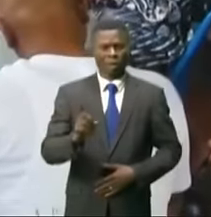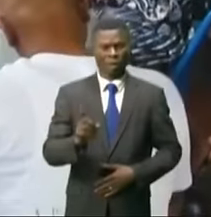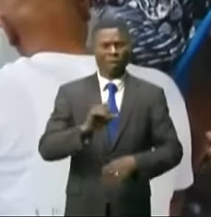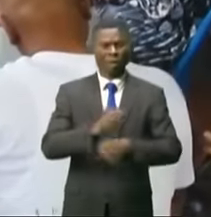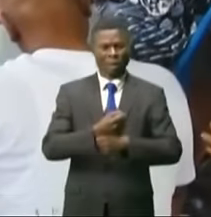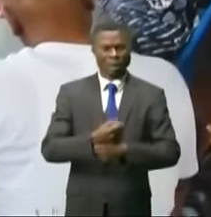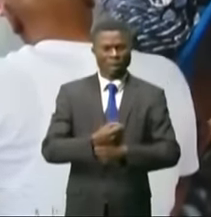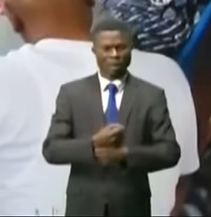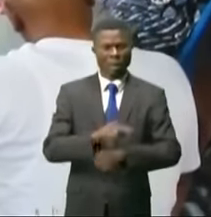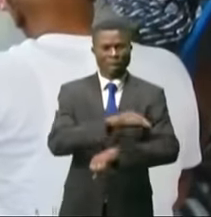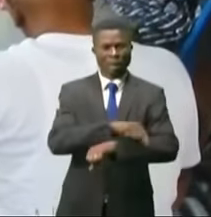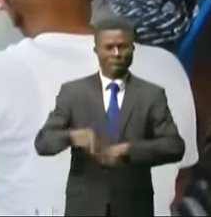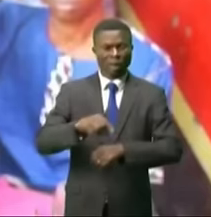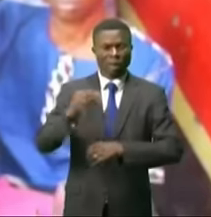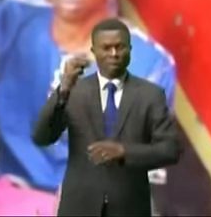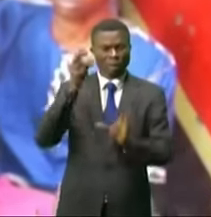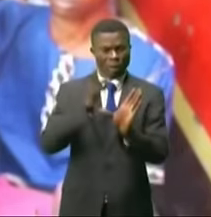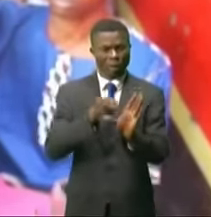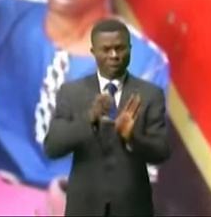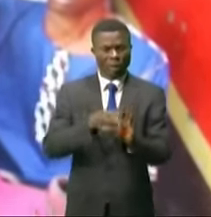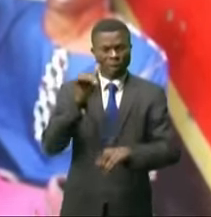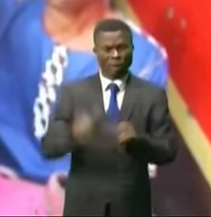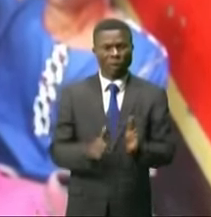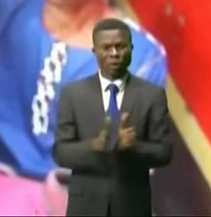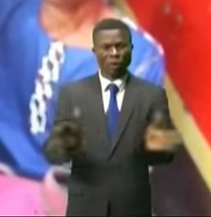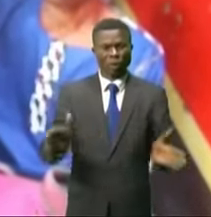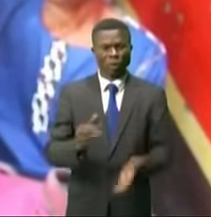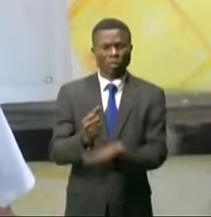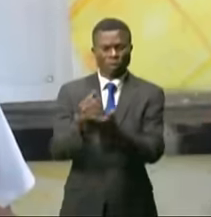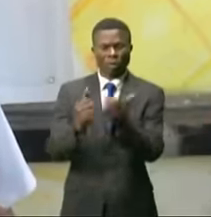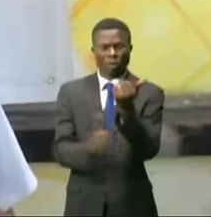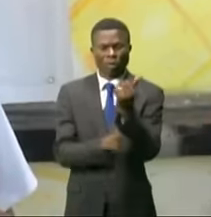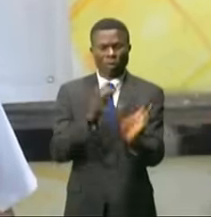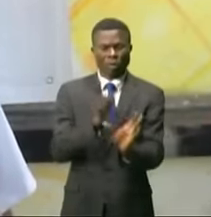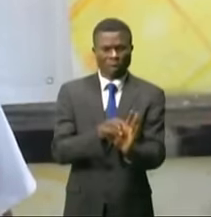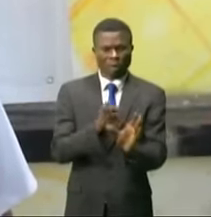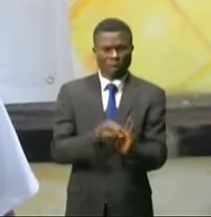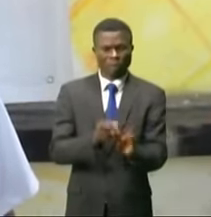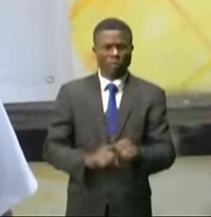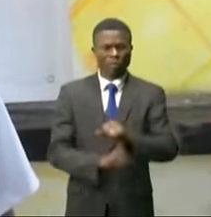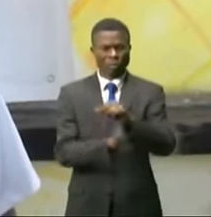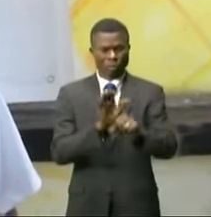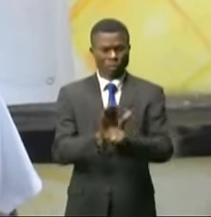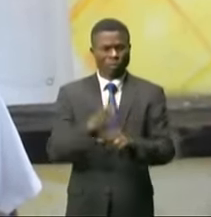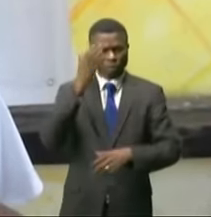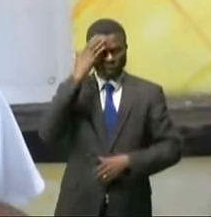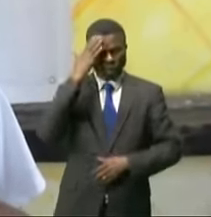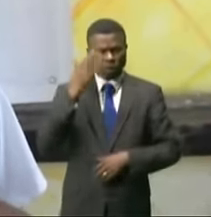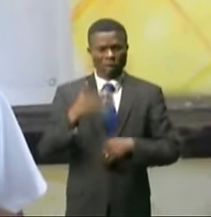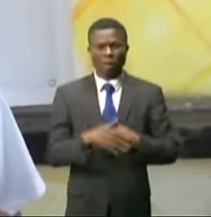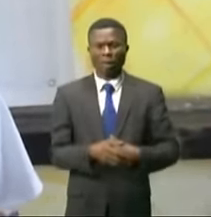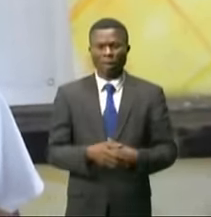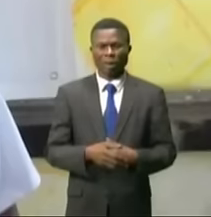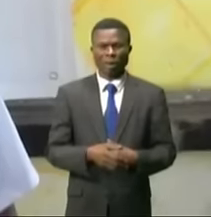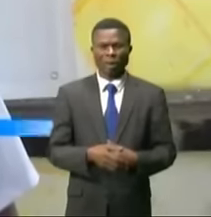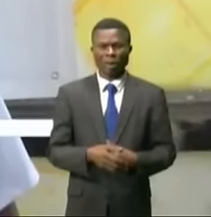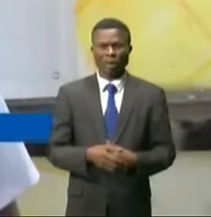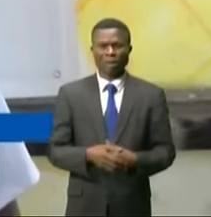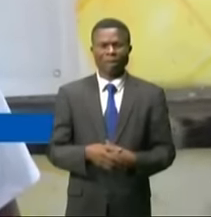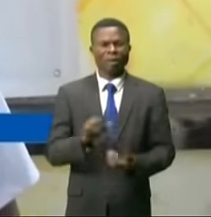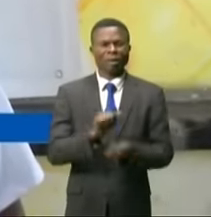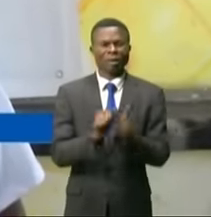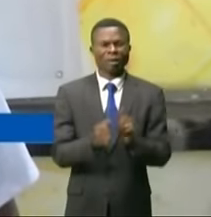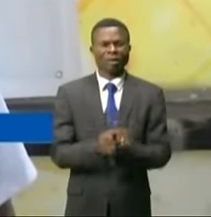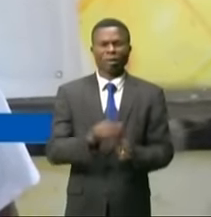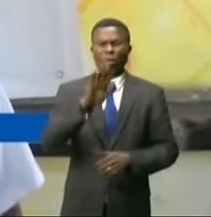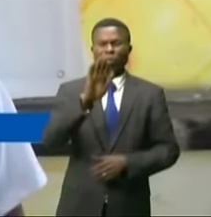créant tout un ministère et un secrétariat général pour eux. Nous voulons les accompagner pour qu'on puisse savoir comment quand même on peut les écouter. Nous avons bien